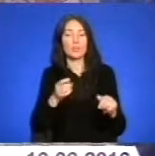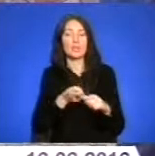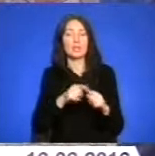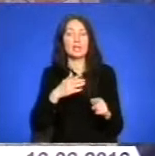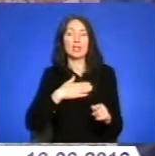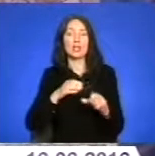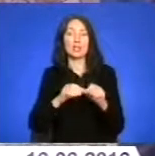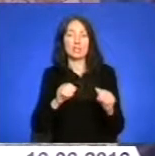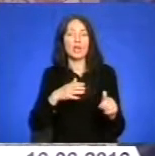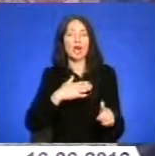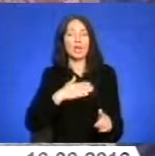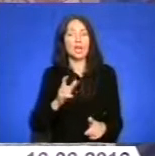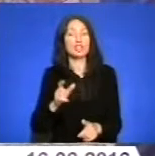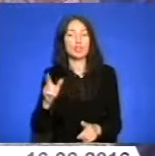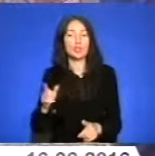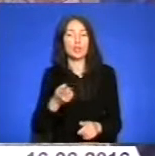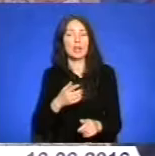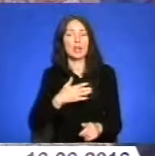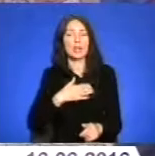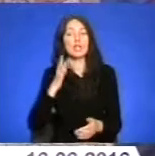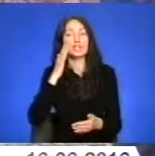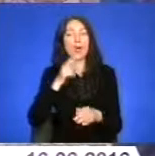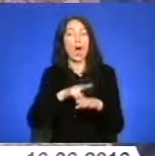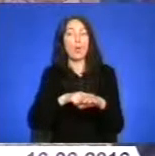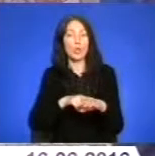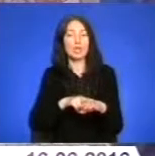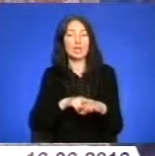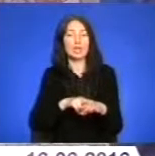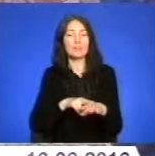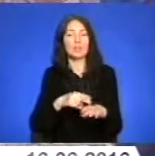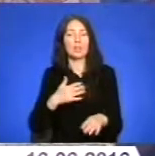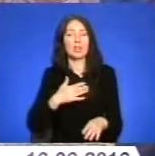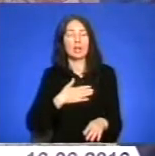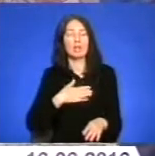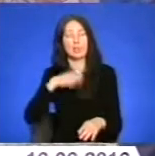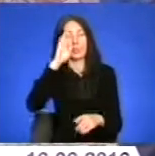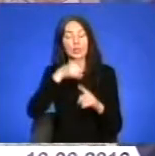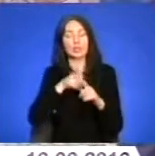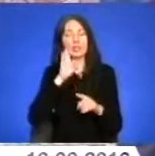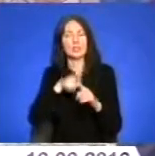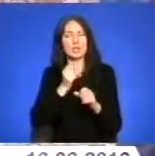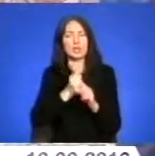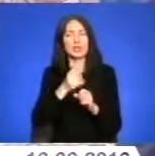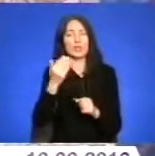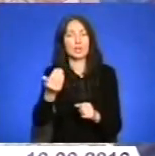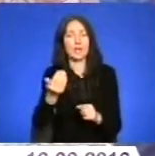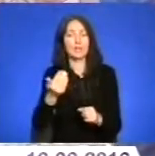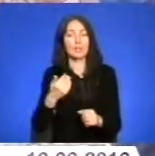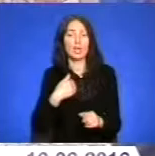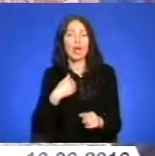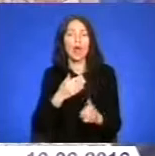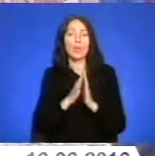наша земля, наші люди, наша поліція, наші брати і сестри працюють там. І я попрошу